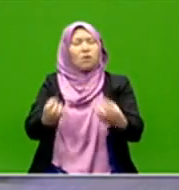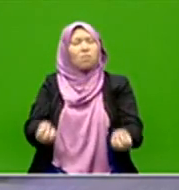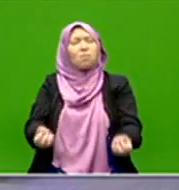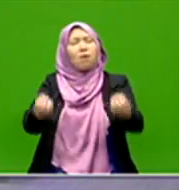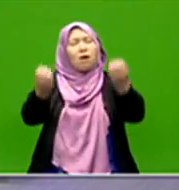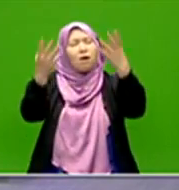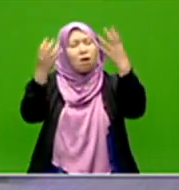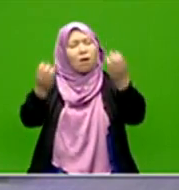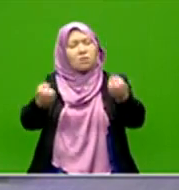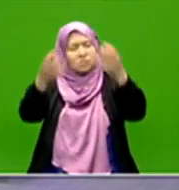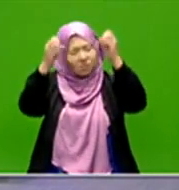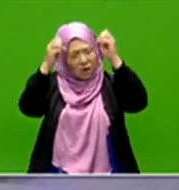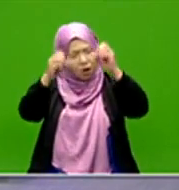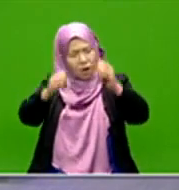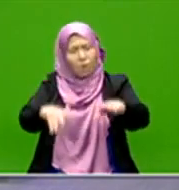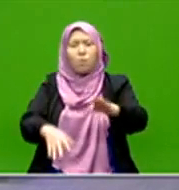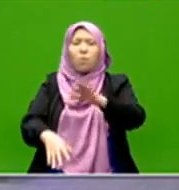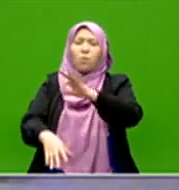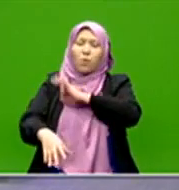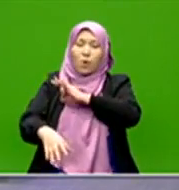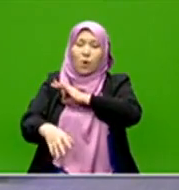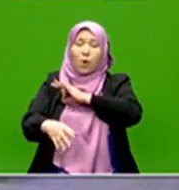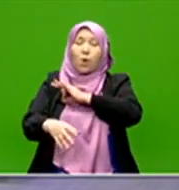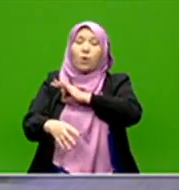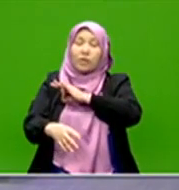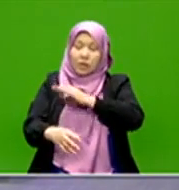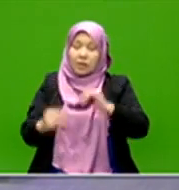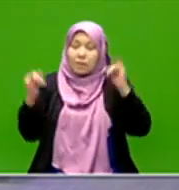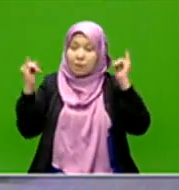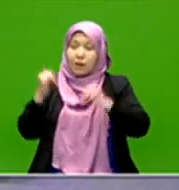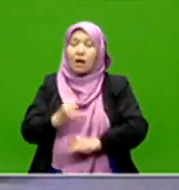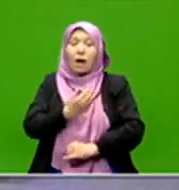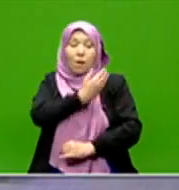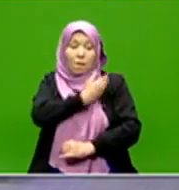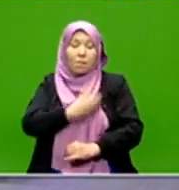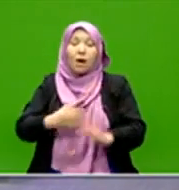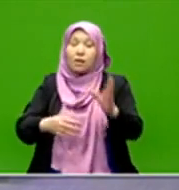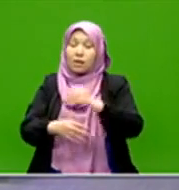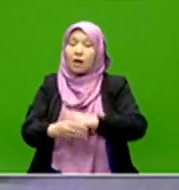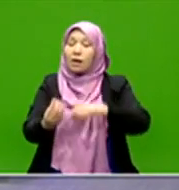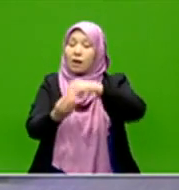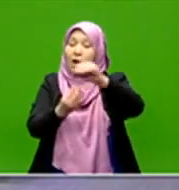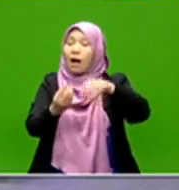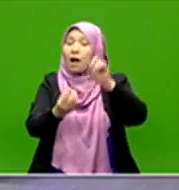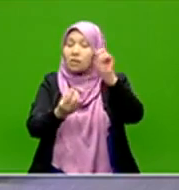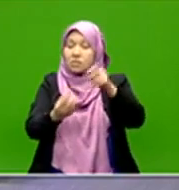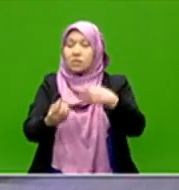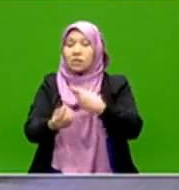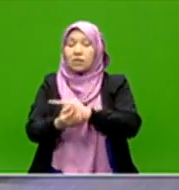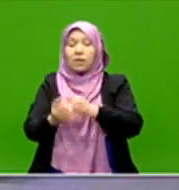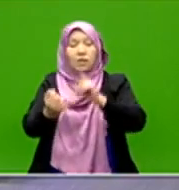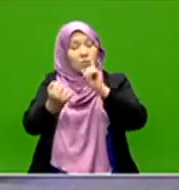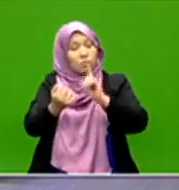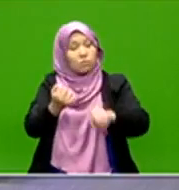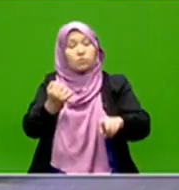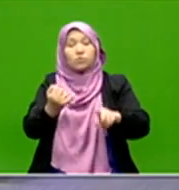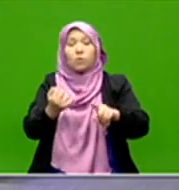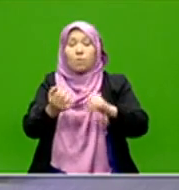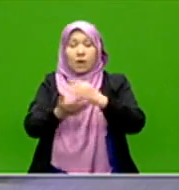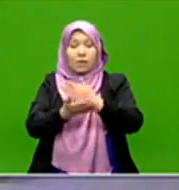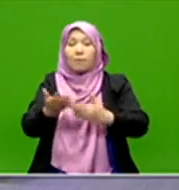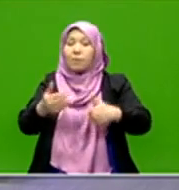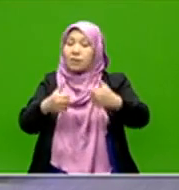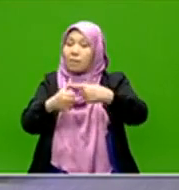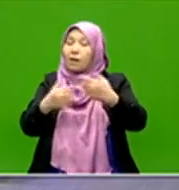daripada ibadah haji dan juga umrah. Jadi ustaz, yes, mungkin yes, di hujung bahagian pertama ini, yes, mungkin ada ucapan